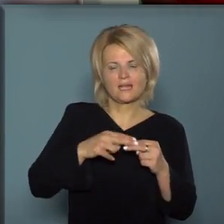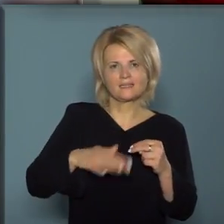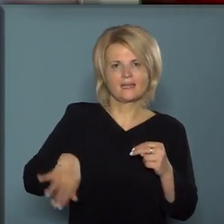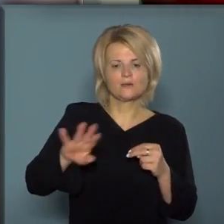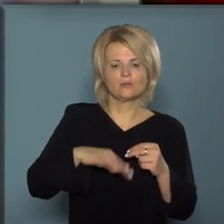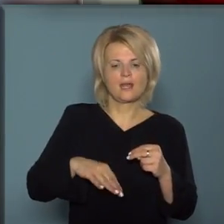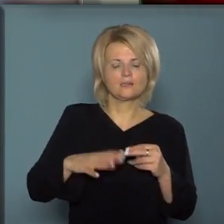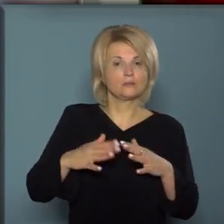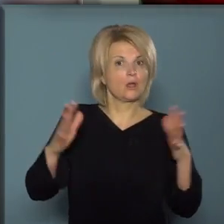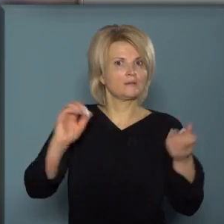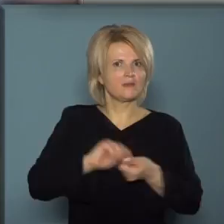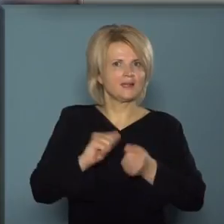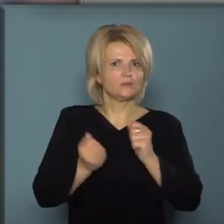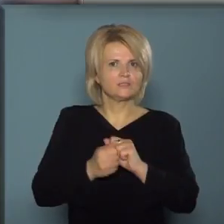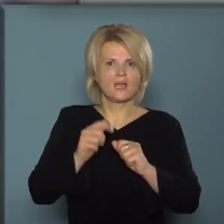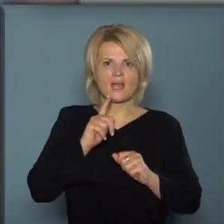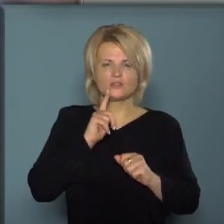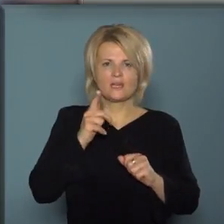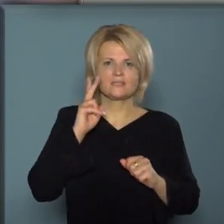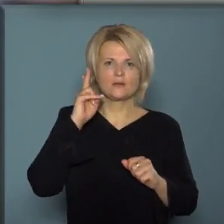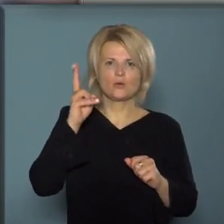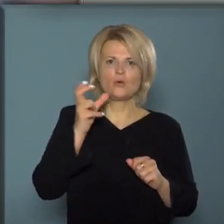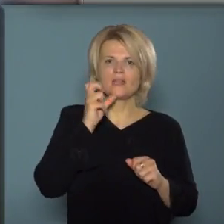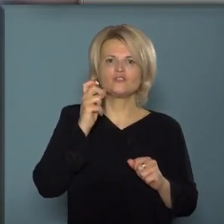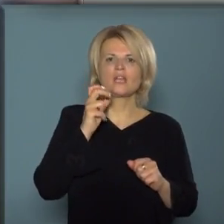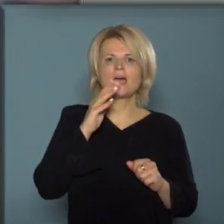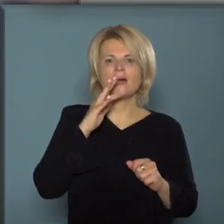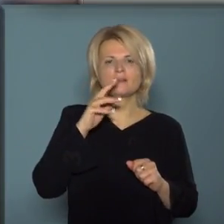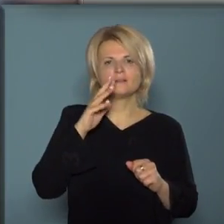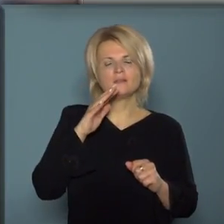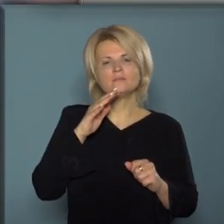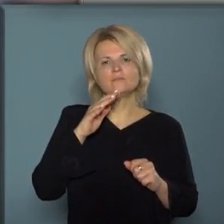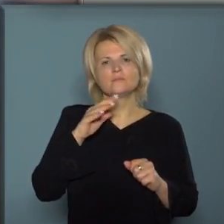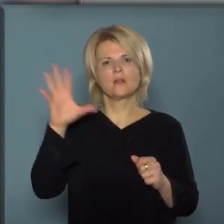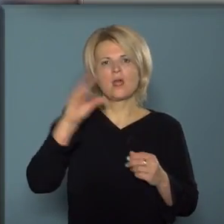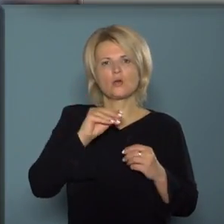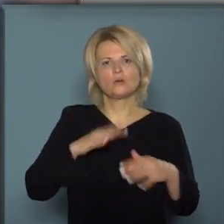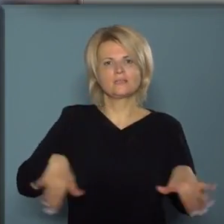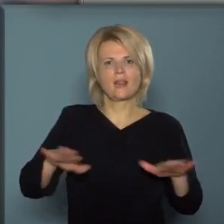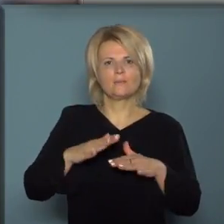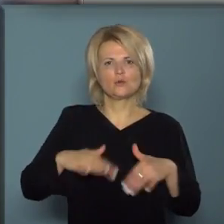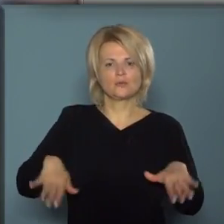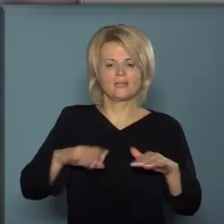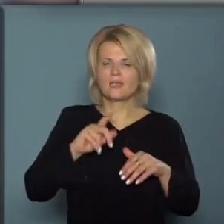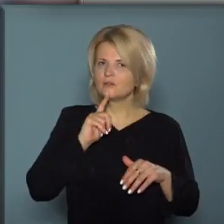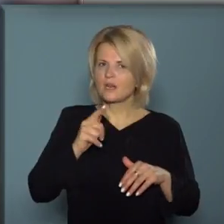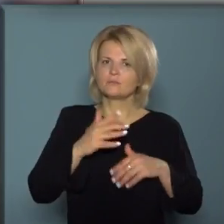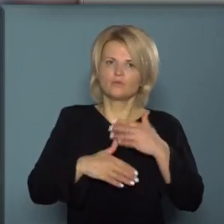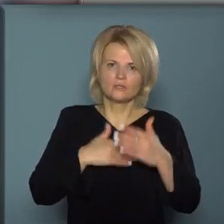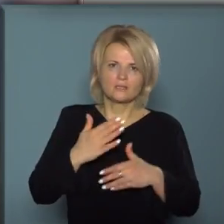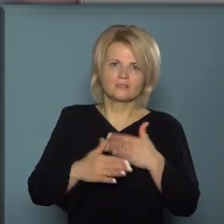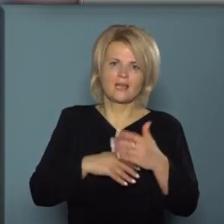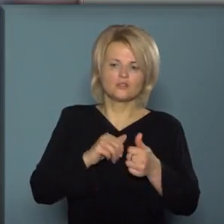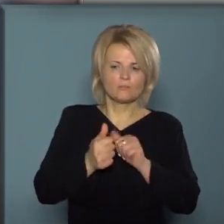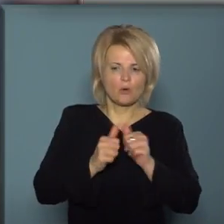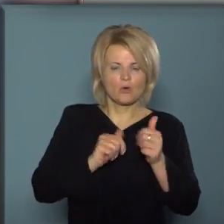változásokat fognak tapasztalni. A Kulcsár lakótelep környékén tovább fognak folytatódni, ahol most az a bizonyos